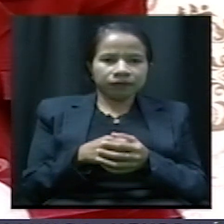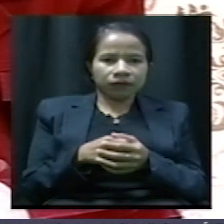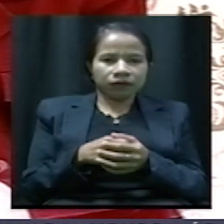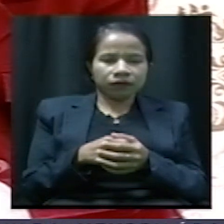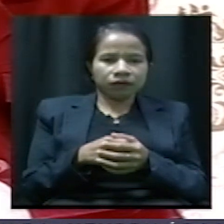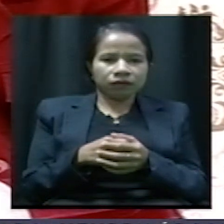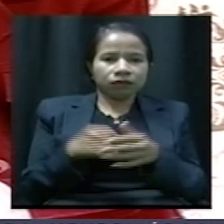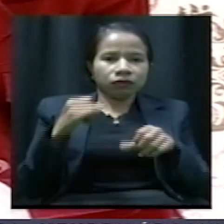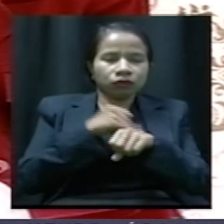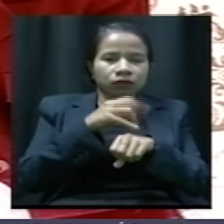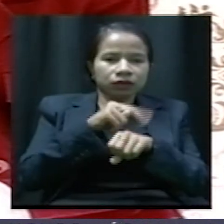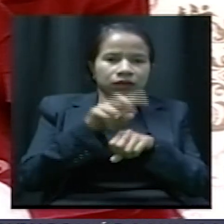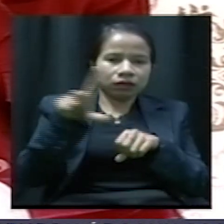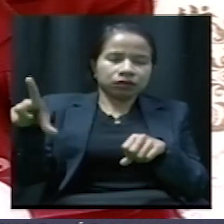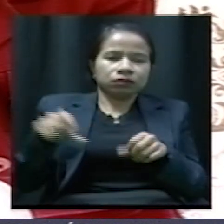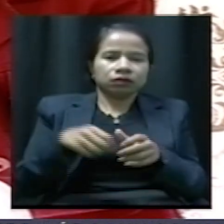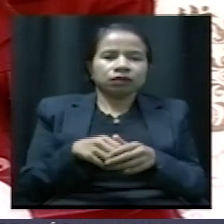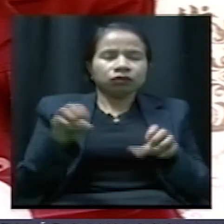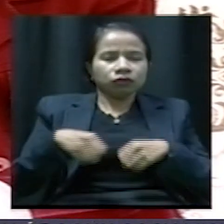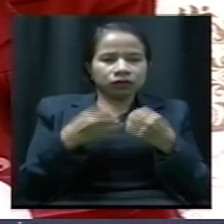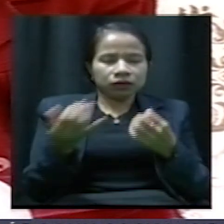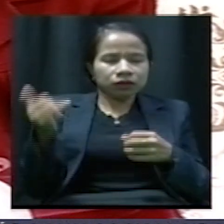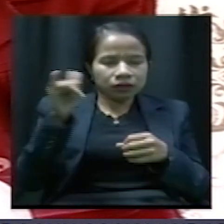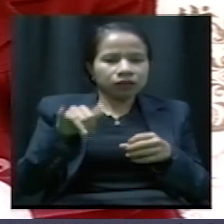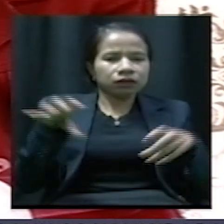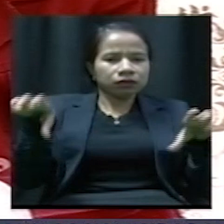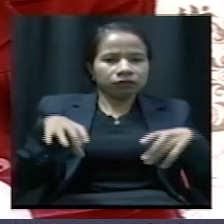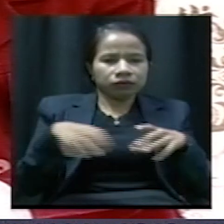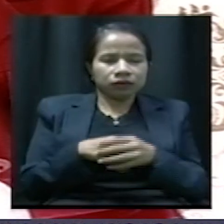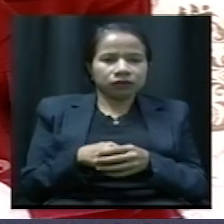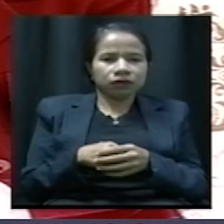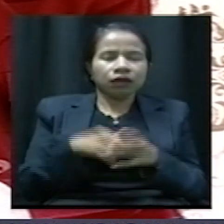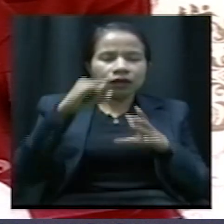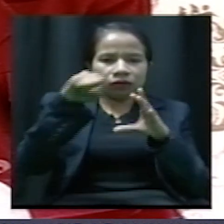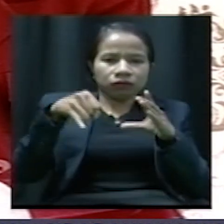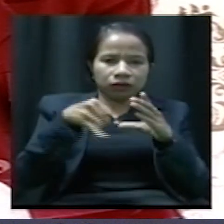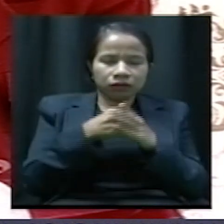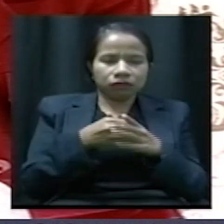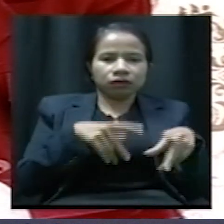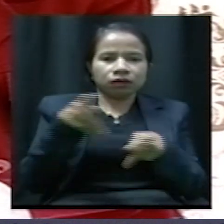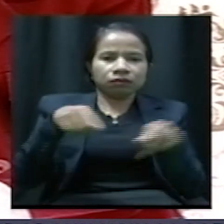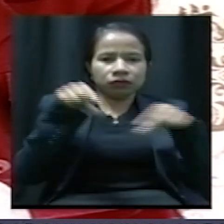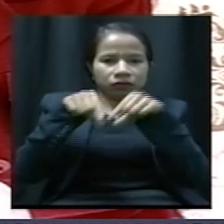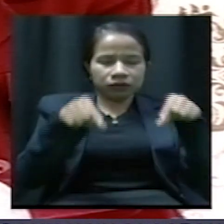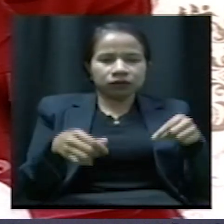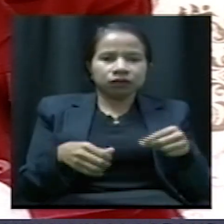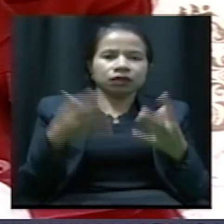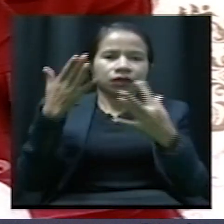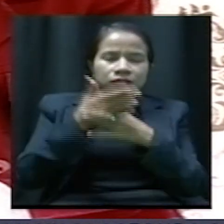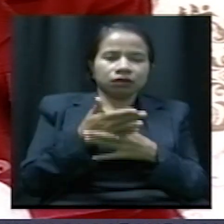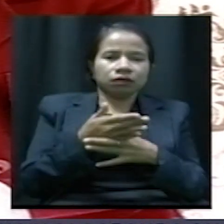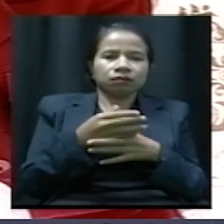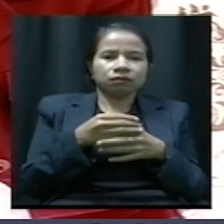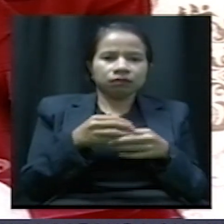husho internasional sira ninia agensi internasional sira o insa sira ninia esforso atu inclui ema ho deficiencia sira atu tama